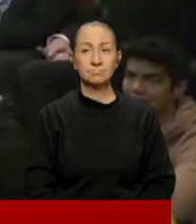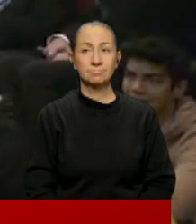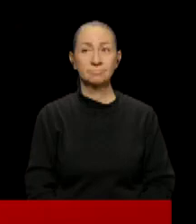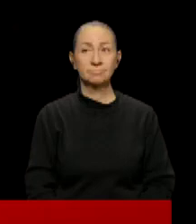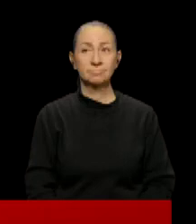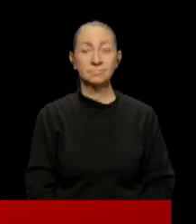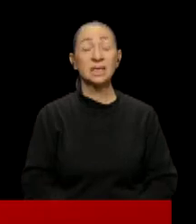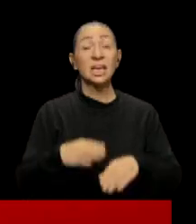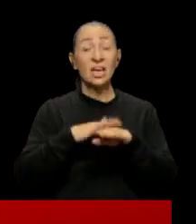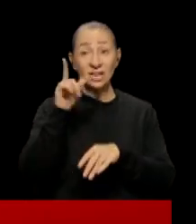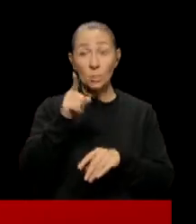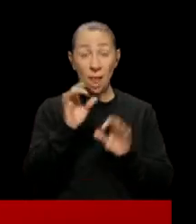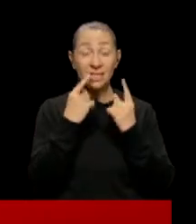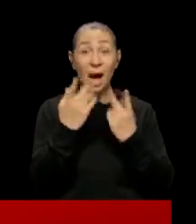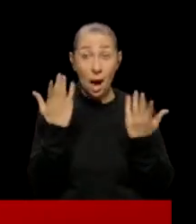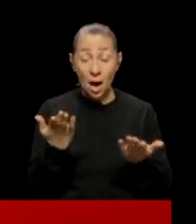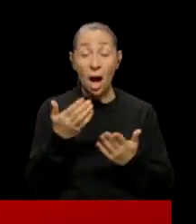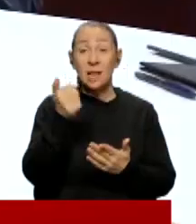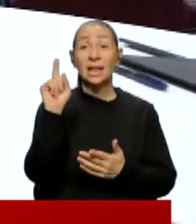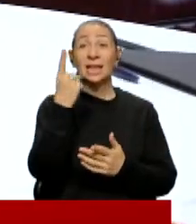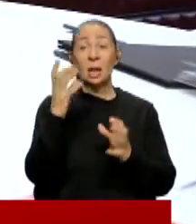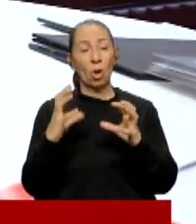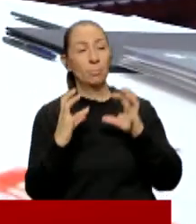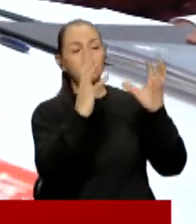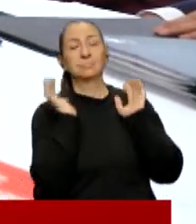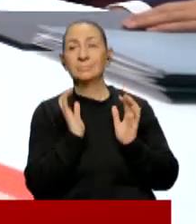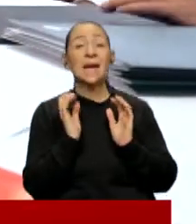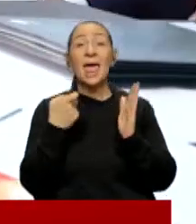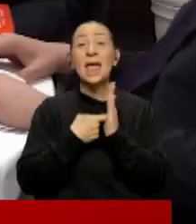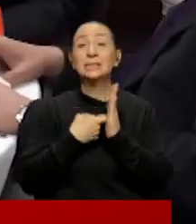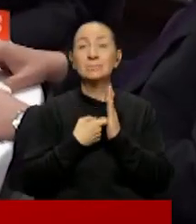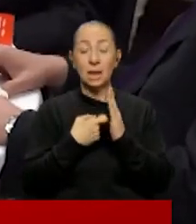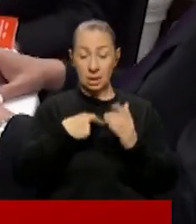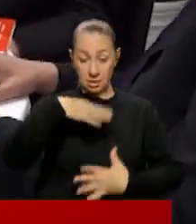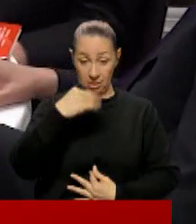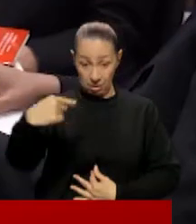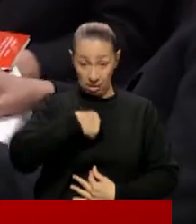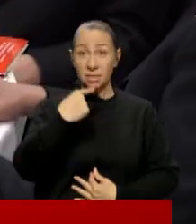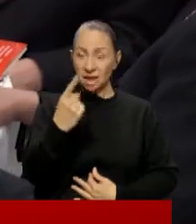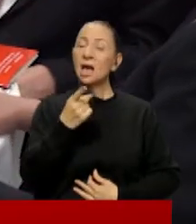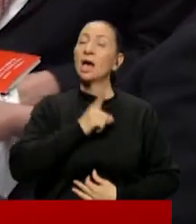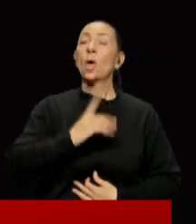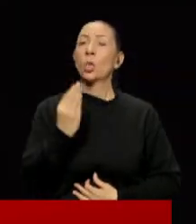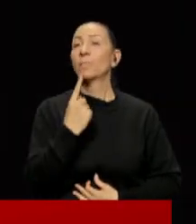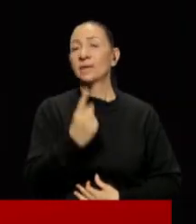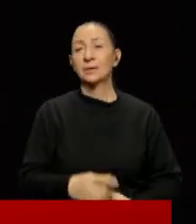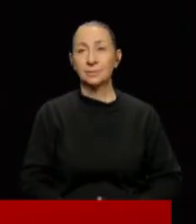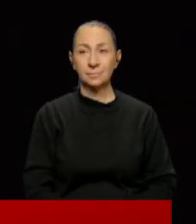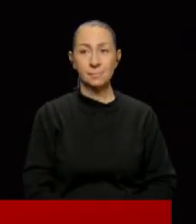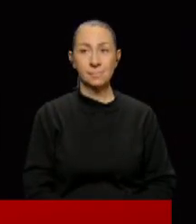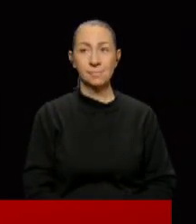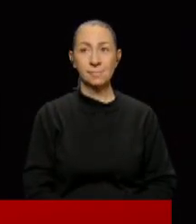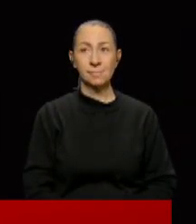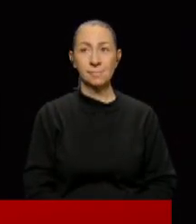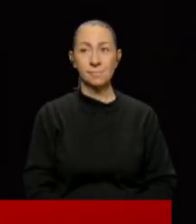da tanımıyorum. Yavaş böyle dedi ama altı lidere topu attı. İsmi üzerinde uzlaşılırsa aday olacağını söyledi. Ankara halkı